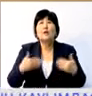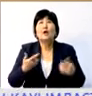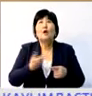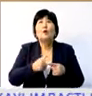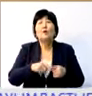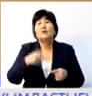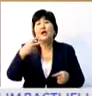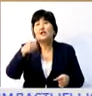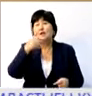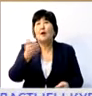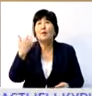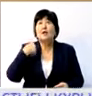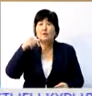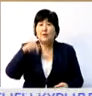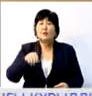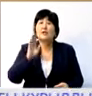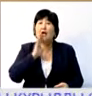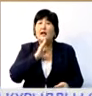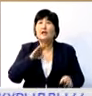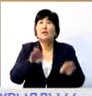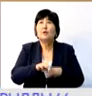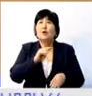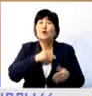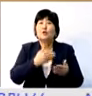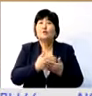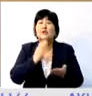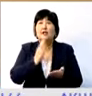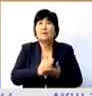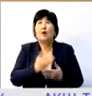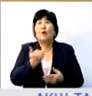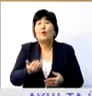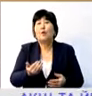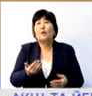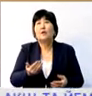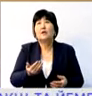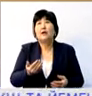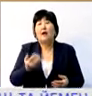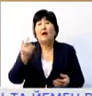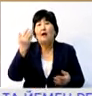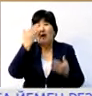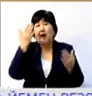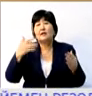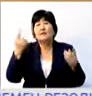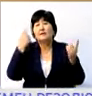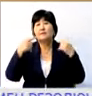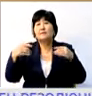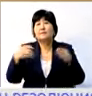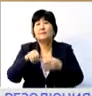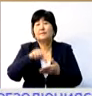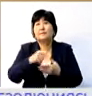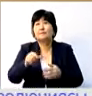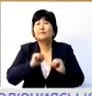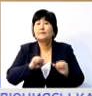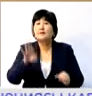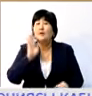осыдан бір 20 жыл бұрын менде осы аналармен бірге жұмыс жасаған жайым бар. Ол кезде қыз халық шығармашылығы орталығында жұмыс жасаймын. Сол кезде бұл батыр